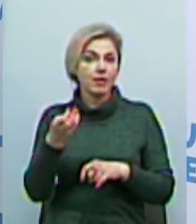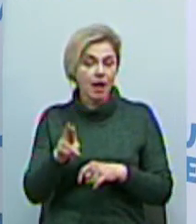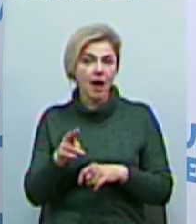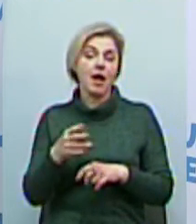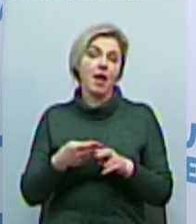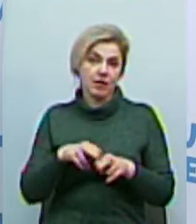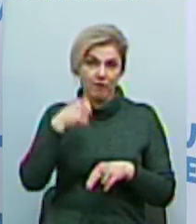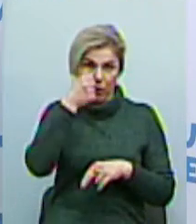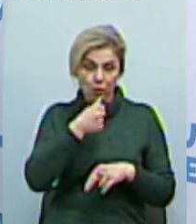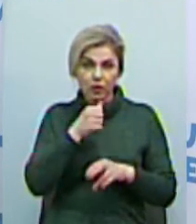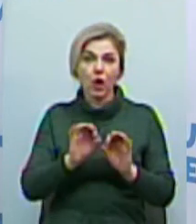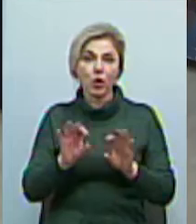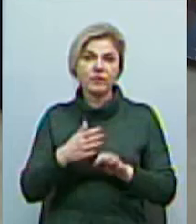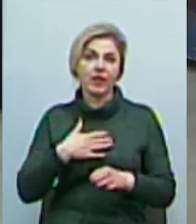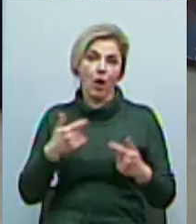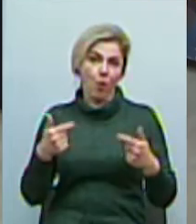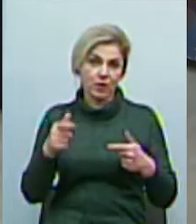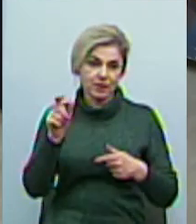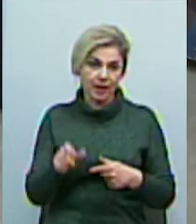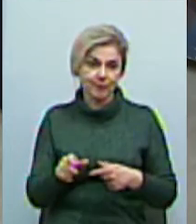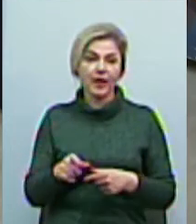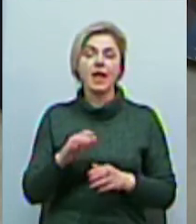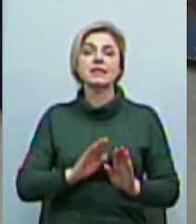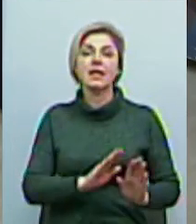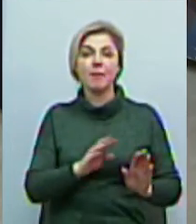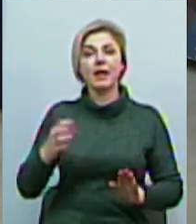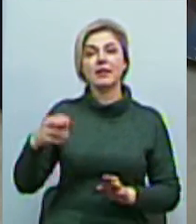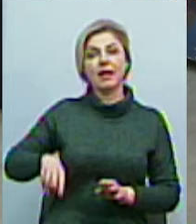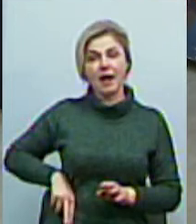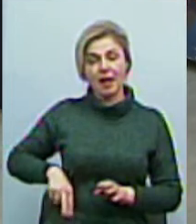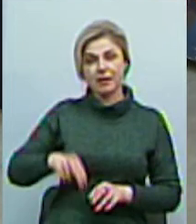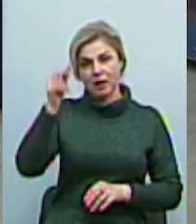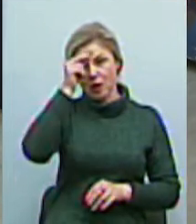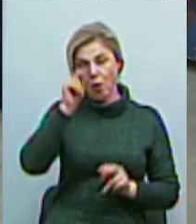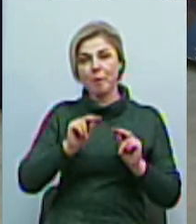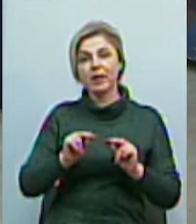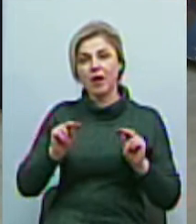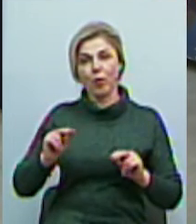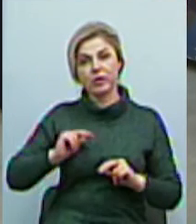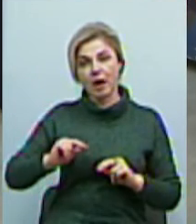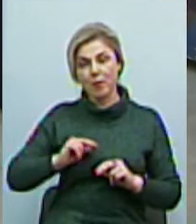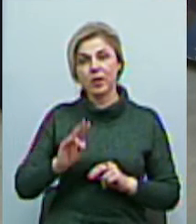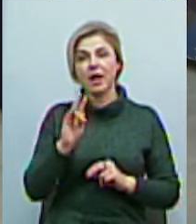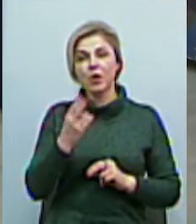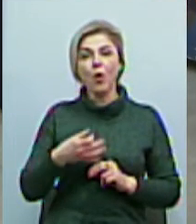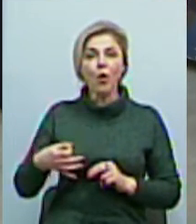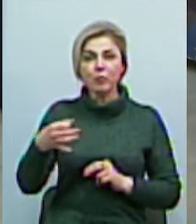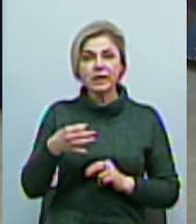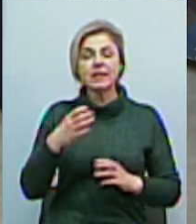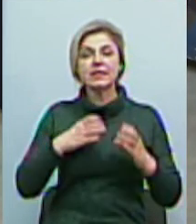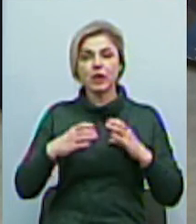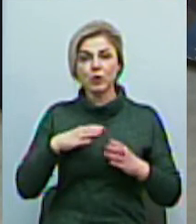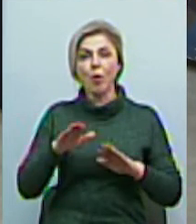наша сьогоднішня гостя. У нас в студії заступниця директора з науково-педагогічної роботи Миколаївського обласного